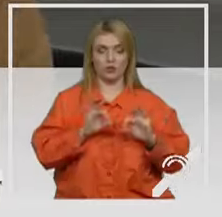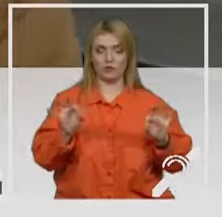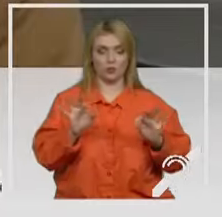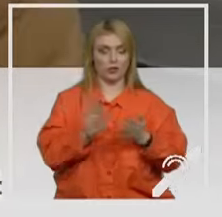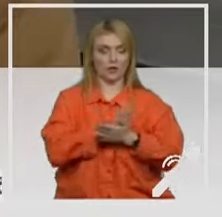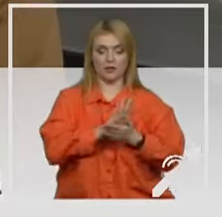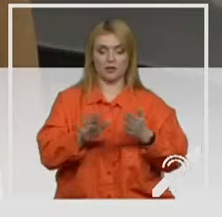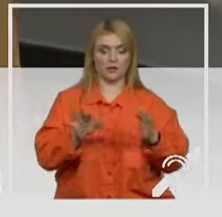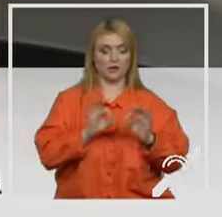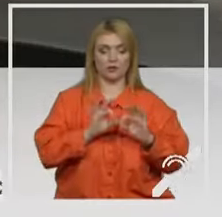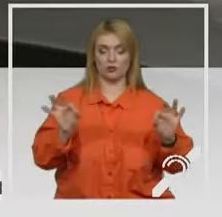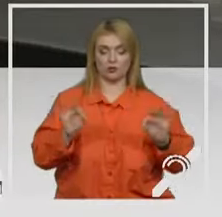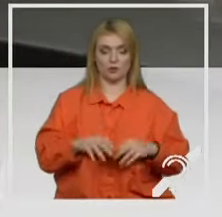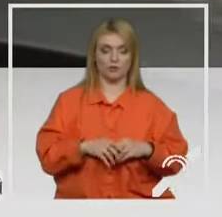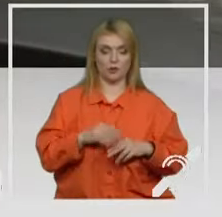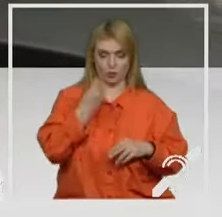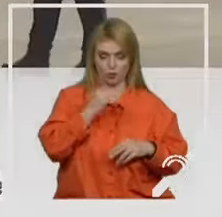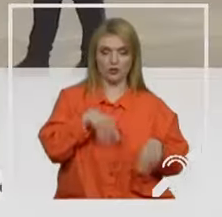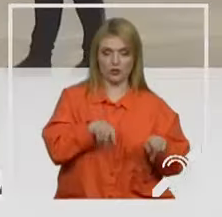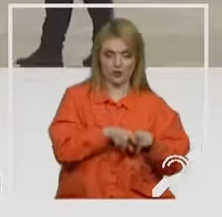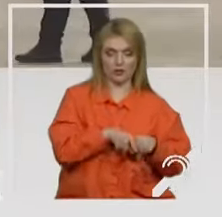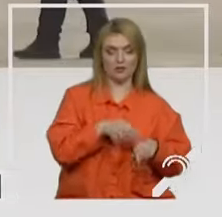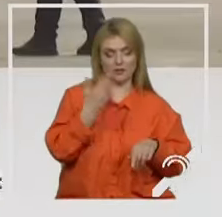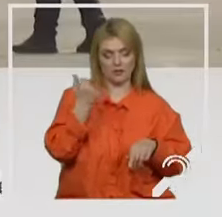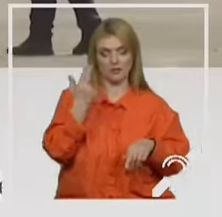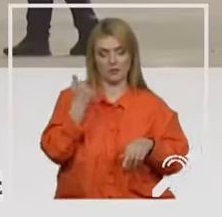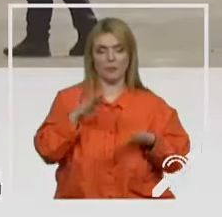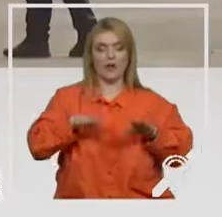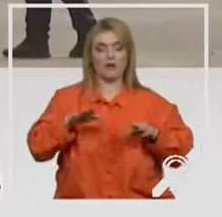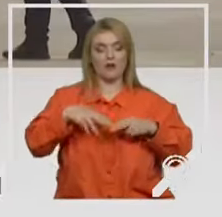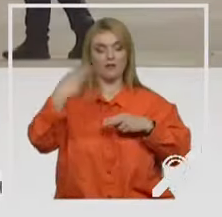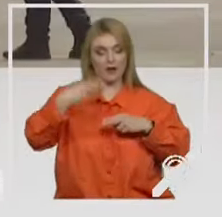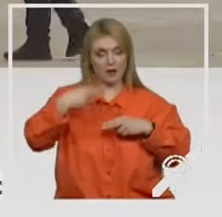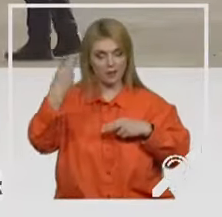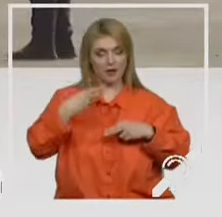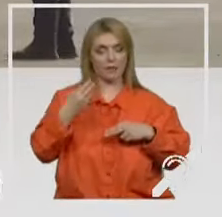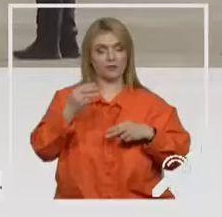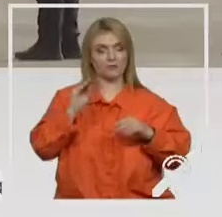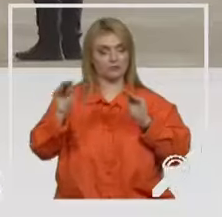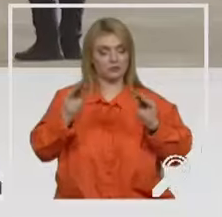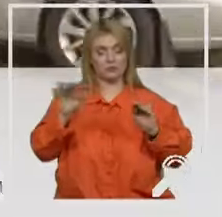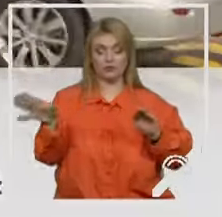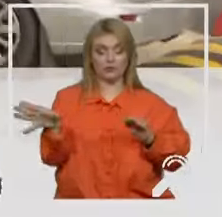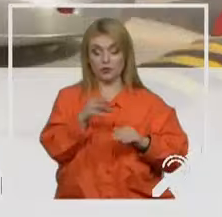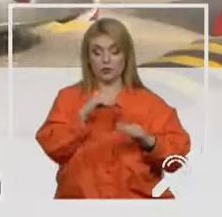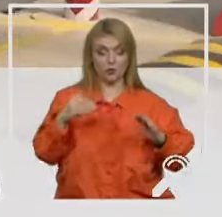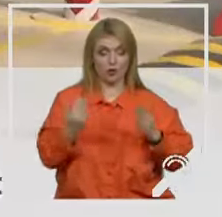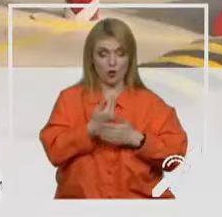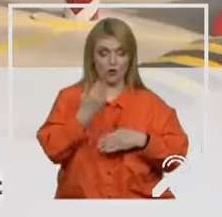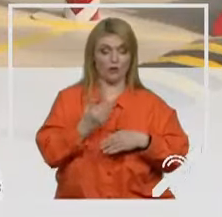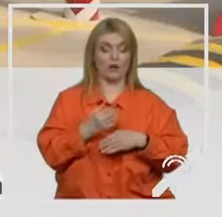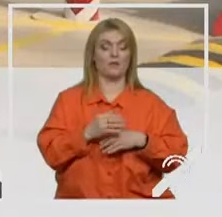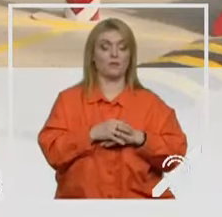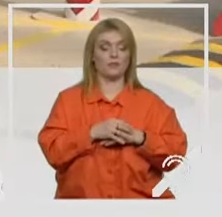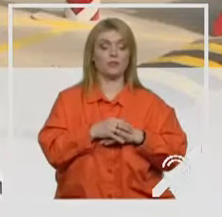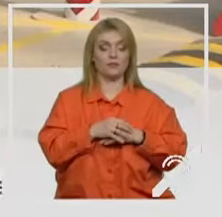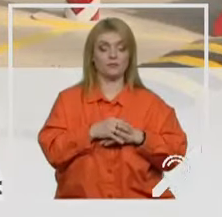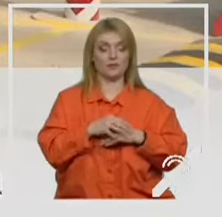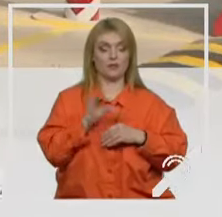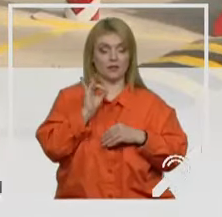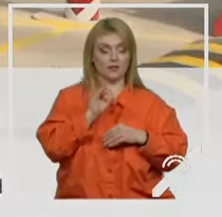bună. Bine așa decât cum era. Da, întocmai. Postul Vamal a mai fost dotat cu echipamente moderne de control, cu un sistem staționar